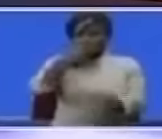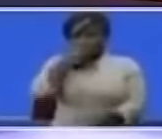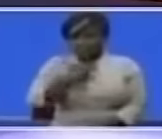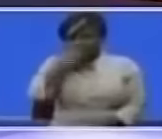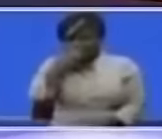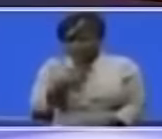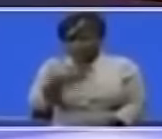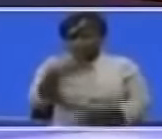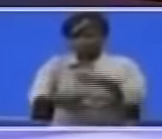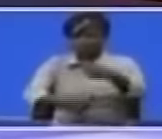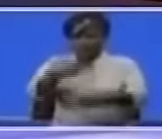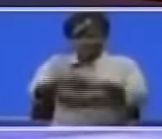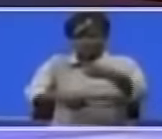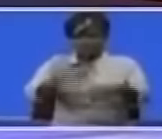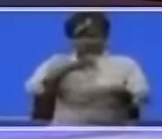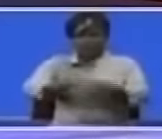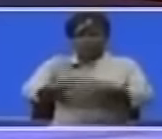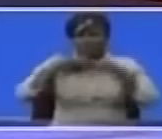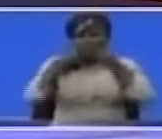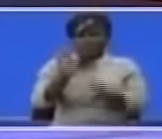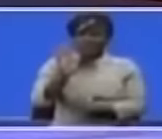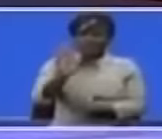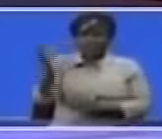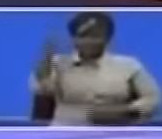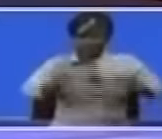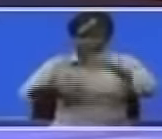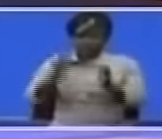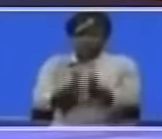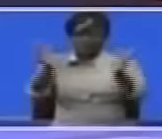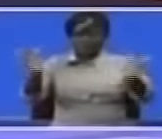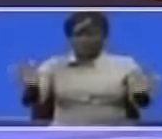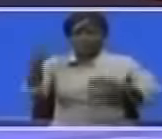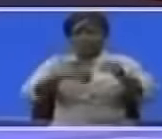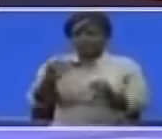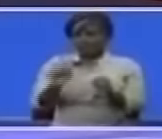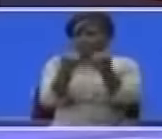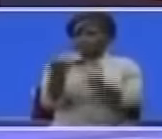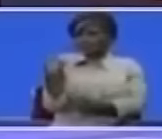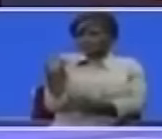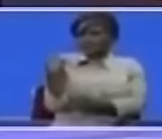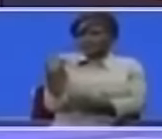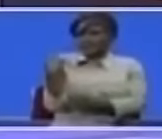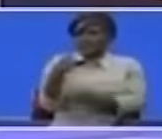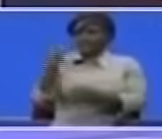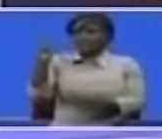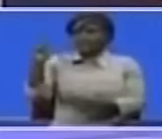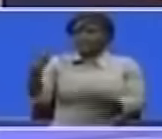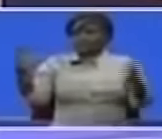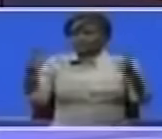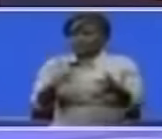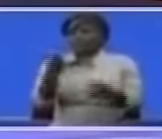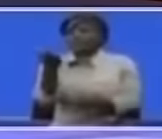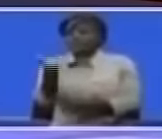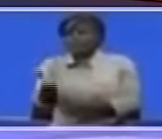Tanzania inaendelea kupata matokeo ya kura katika uchaguzi uliofanyika hapo jana. Kikosi kizima cha KTN News